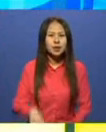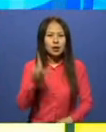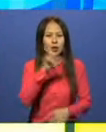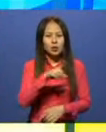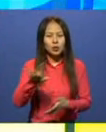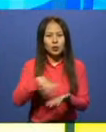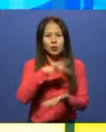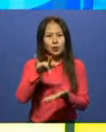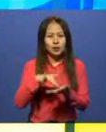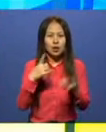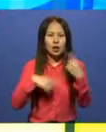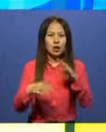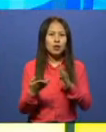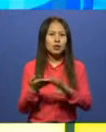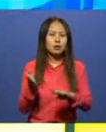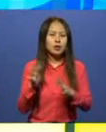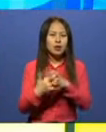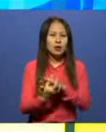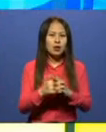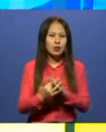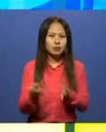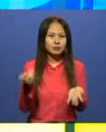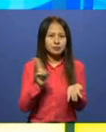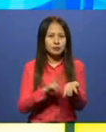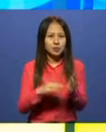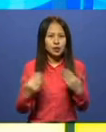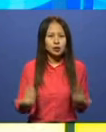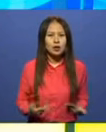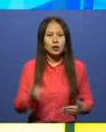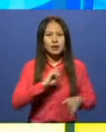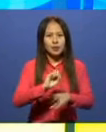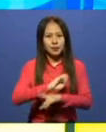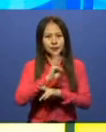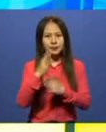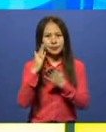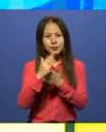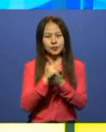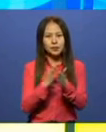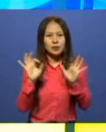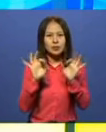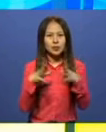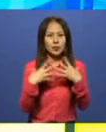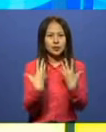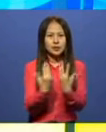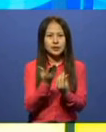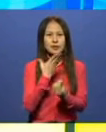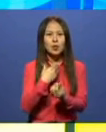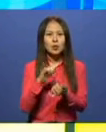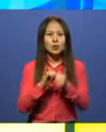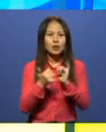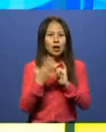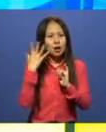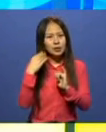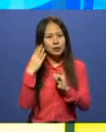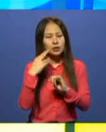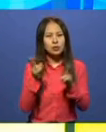Қалалықтар ауылға бет бұруда. Шығыс Қазақстан облысының Тарбағатай ауданында жұмыспен қамту 2020 бағдарламасына қатысу үшін бірнеше отбасы Семей,